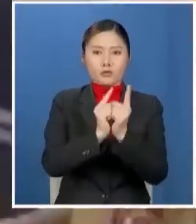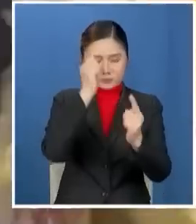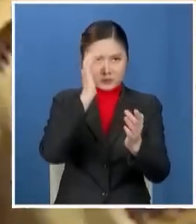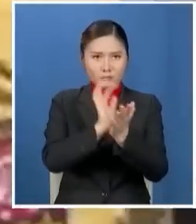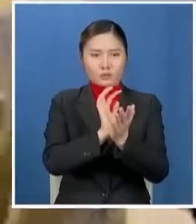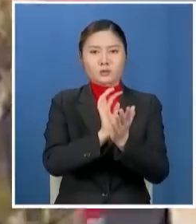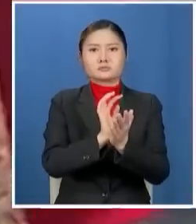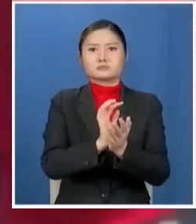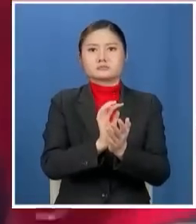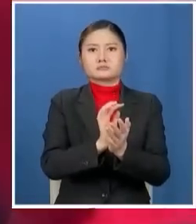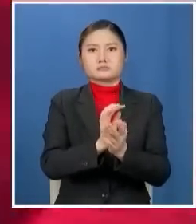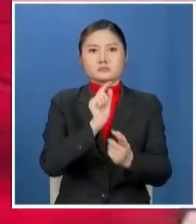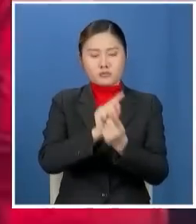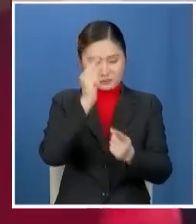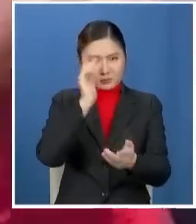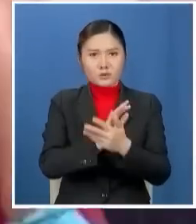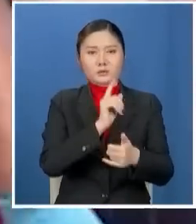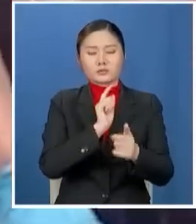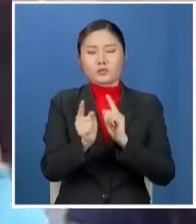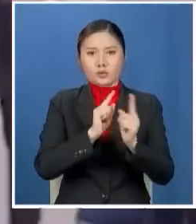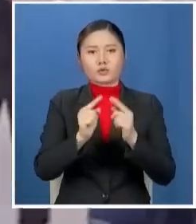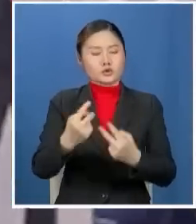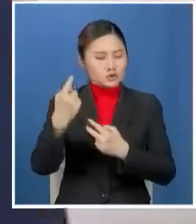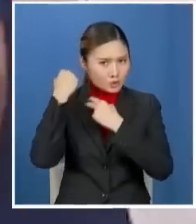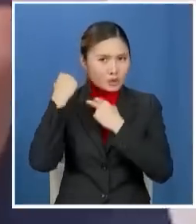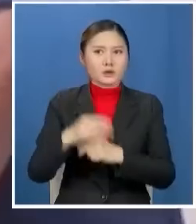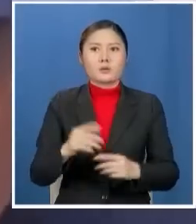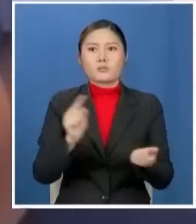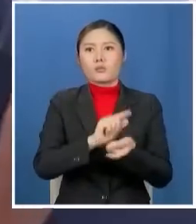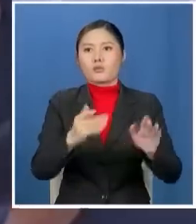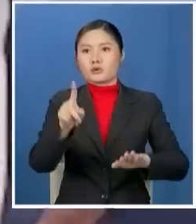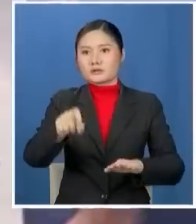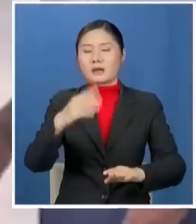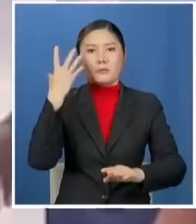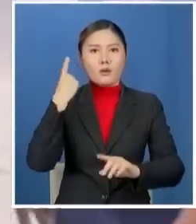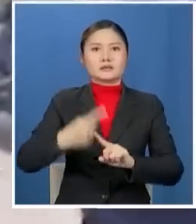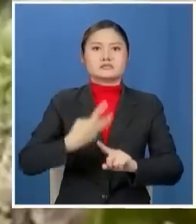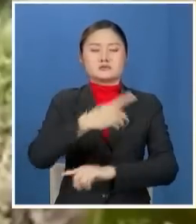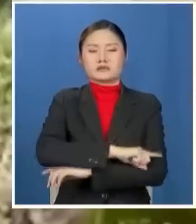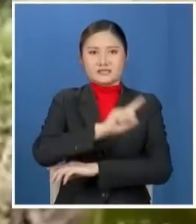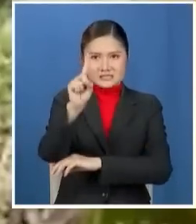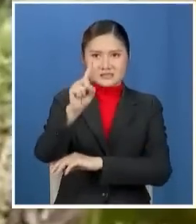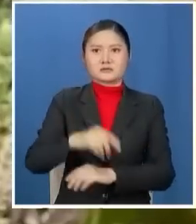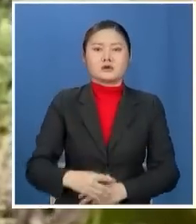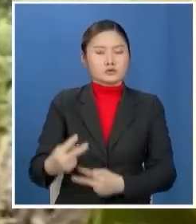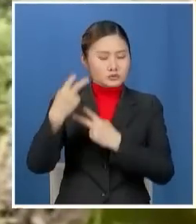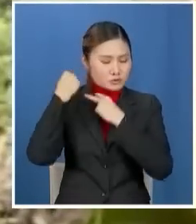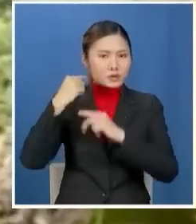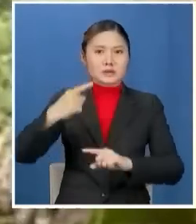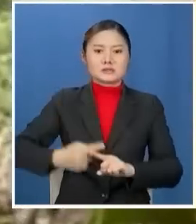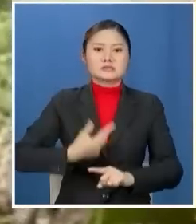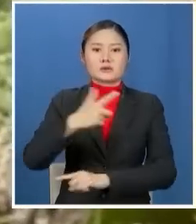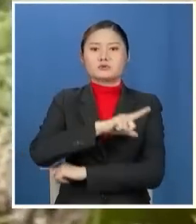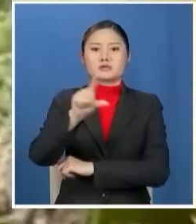ตำรวจสน.ธรรมศาลานะครับโดยย้อนกลับไปก็คือโอเคพบศพเนี่ยเมื่อวาน1เมษายนนะฮะย้อนกลับไป29